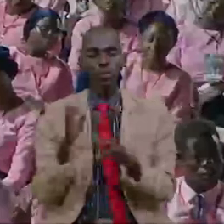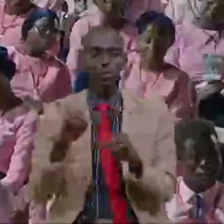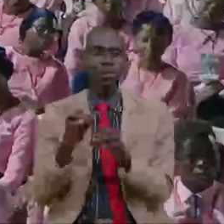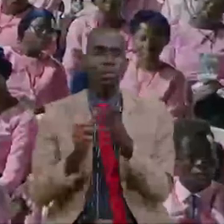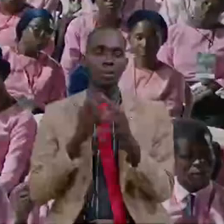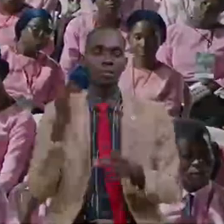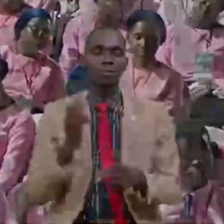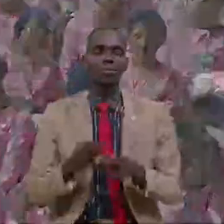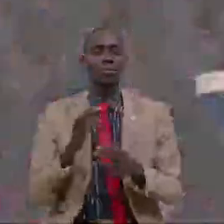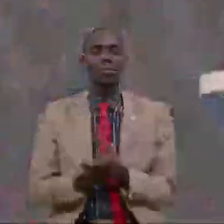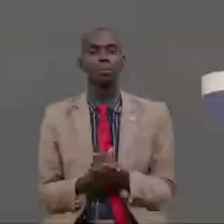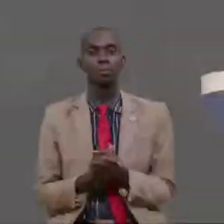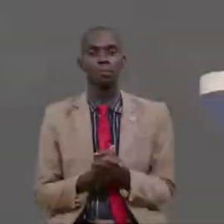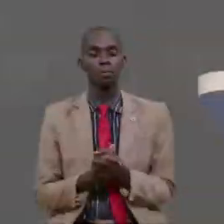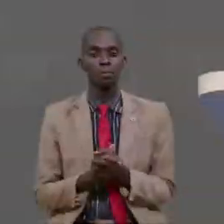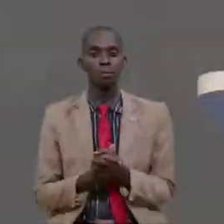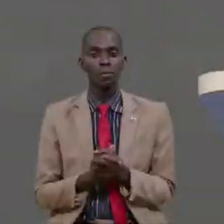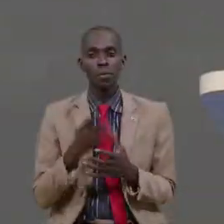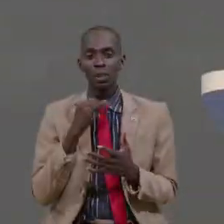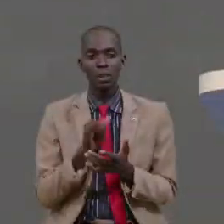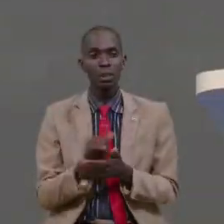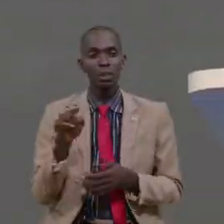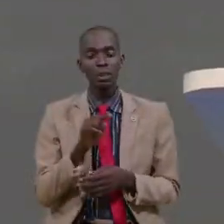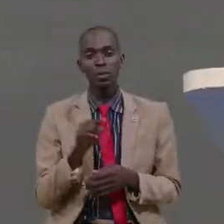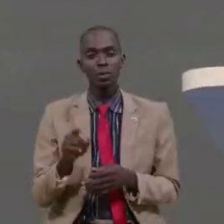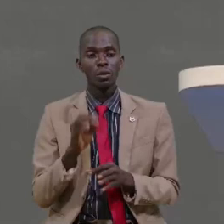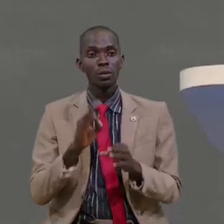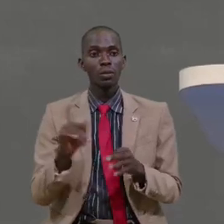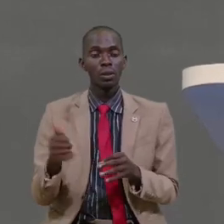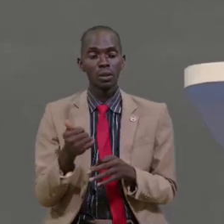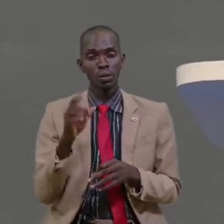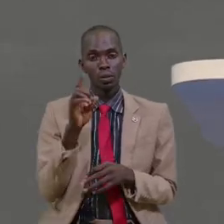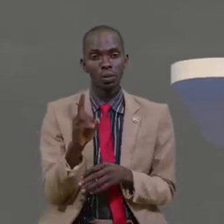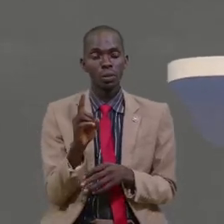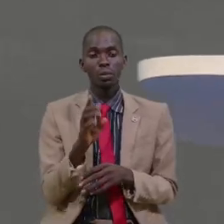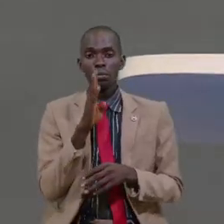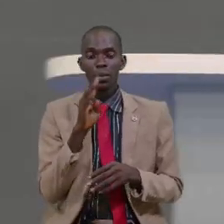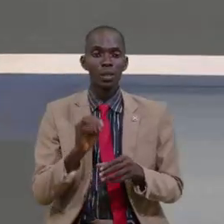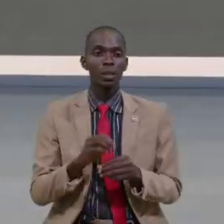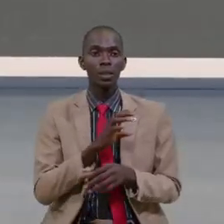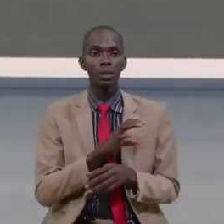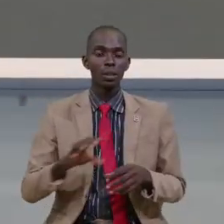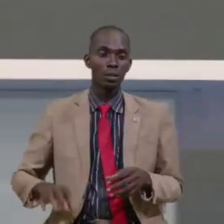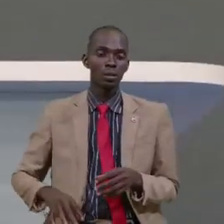t'affranchir. Il dit, si quelqu'un est en Christ,